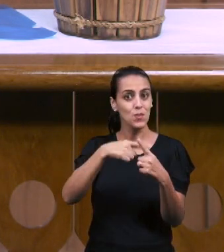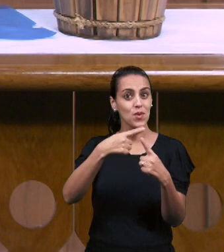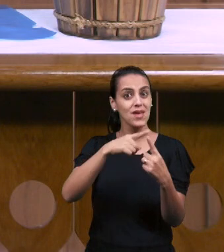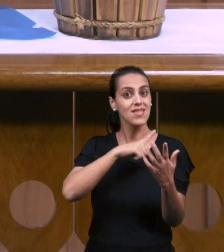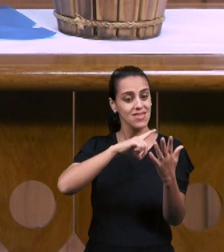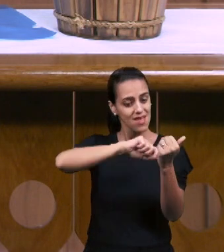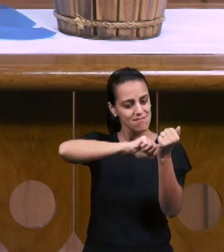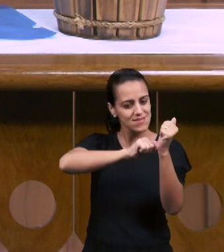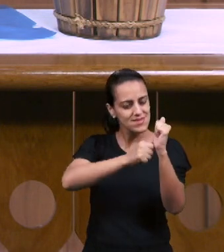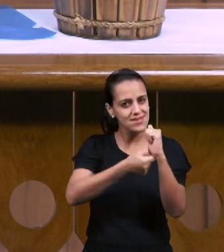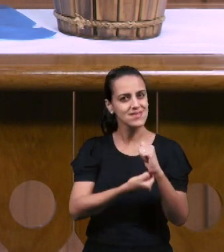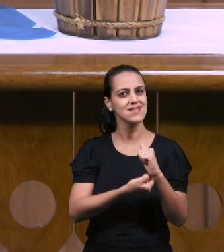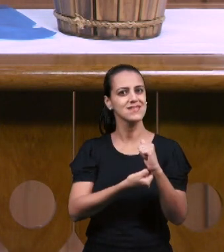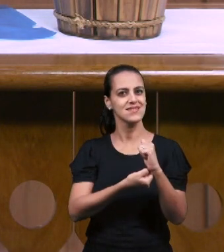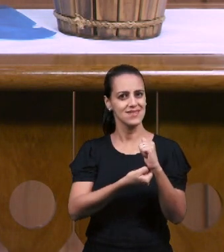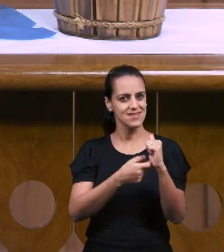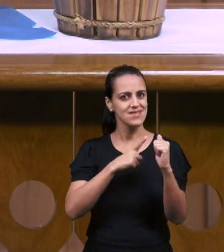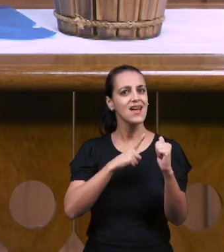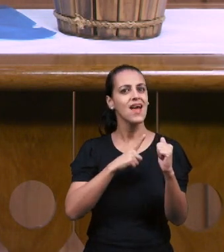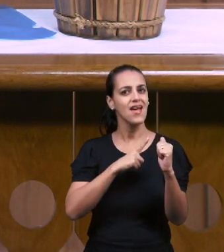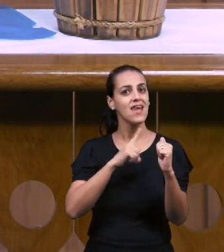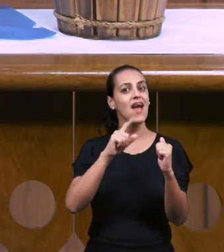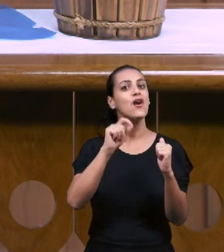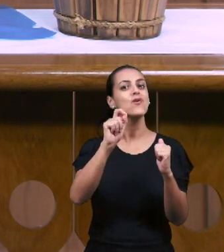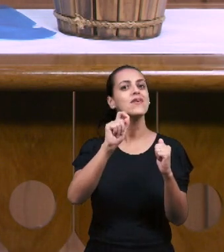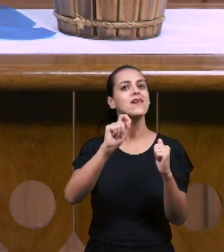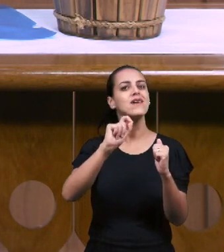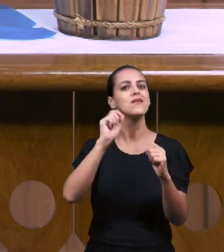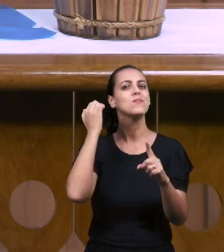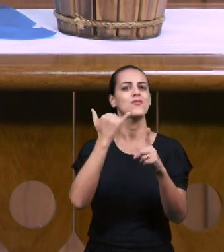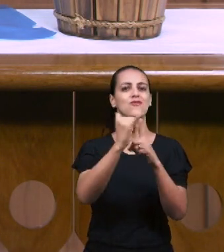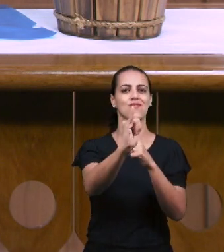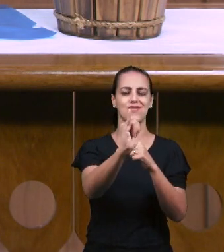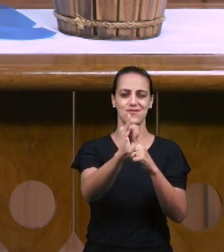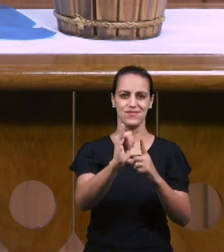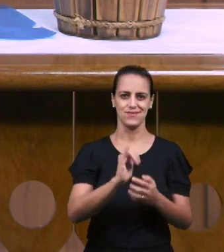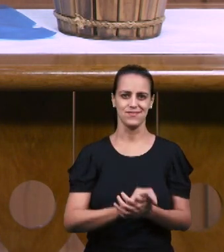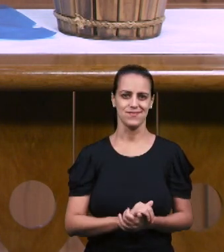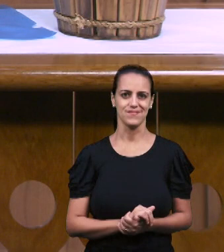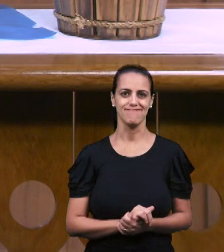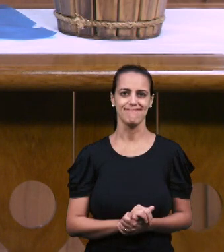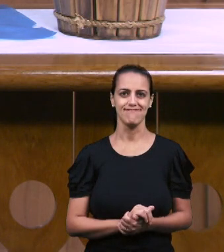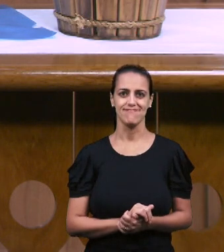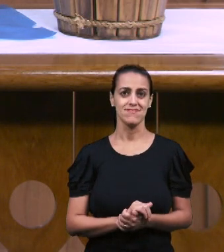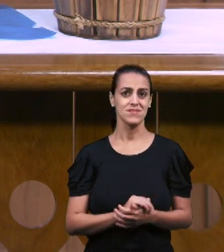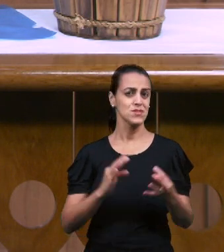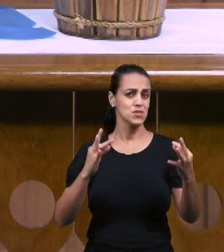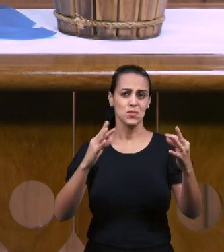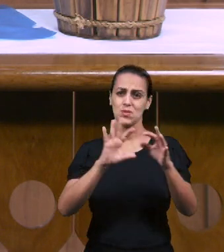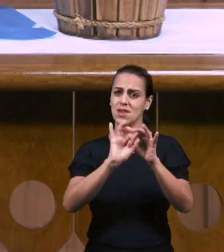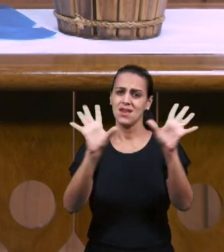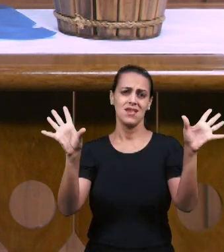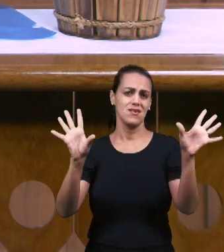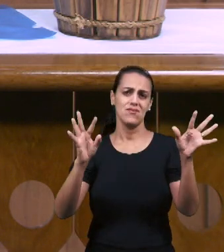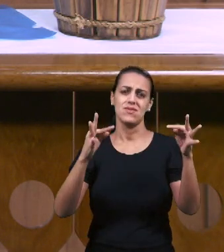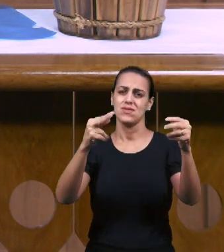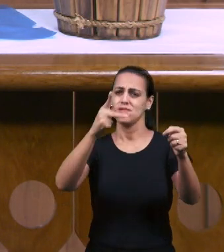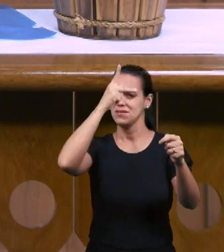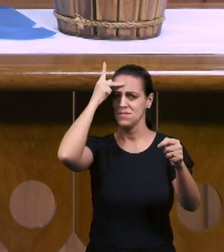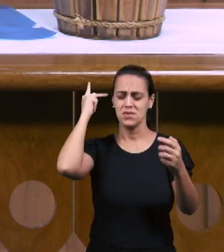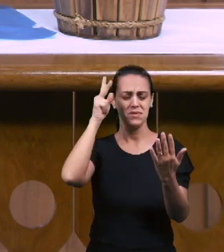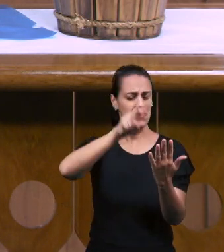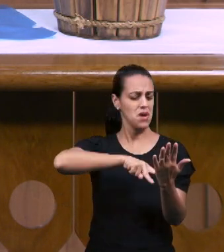mystère de la parole est dans ce qui est le prophétique, ce qui est caché. Toutes les personnes peuvent lire la Bible. La